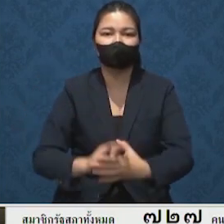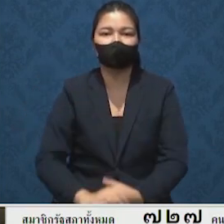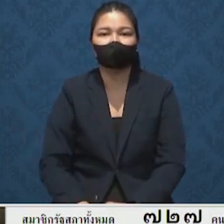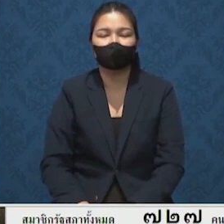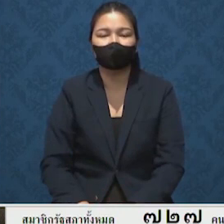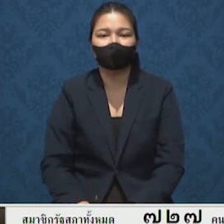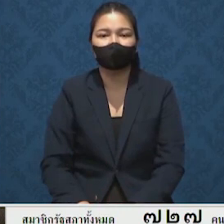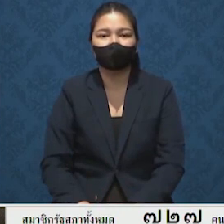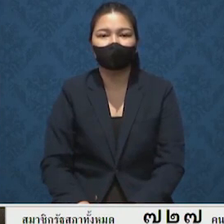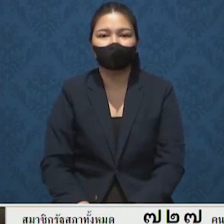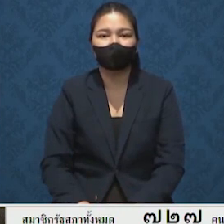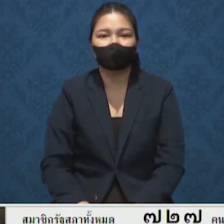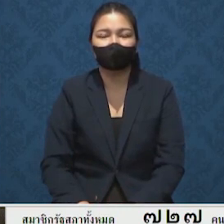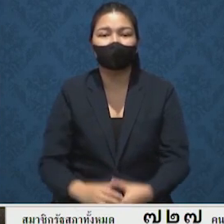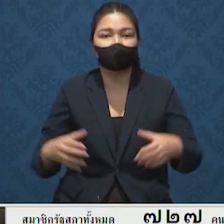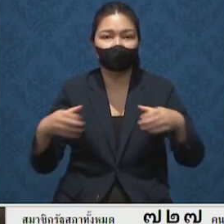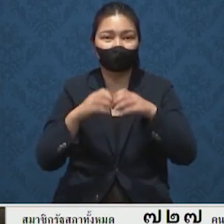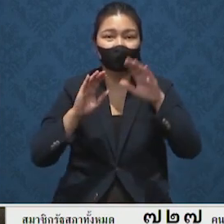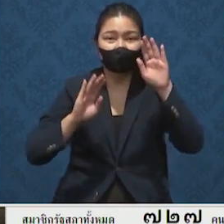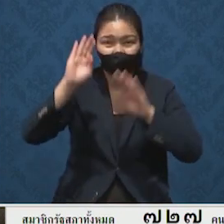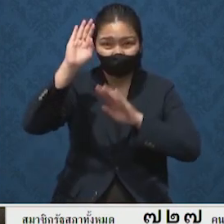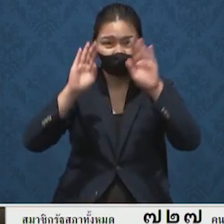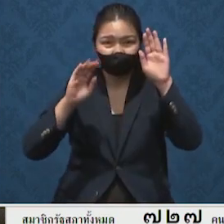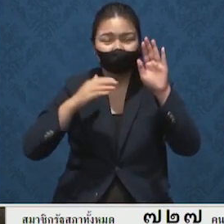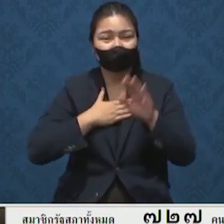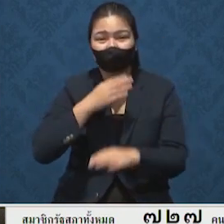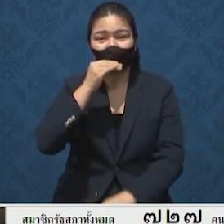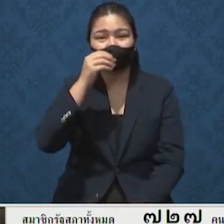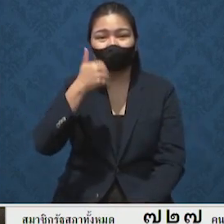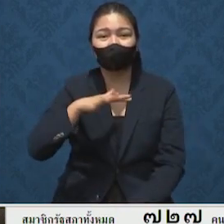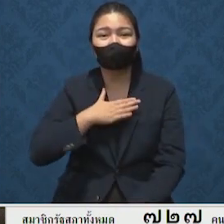อันนี้ประชาธิปไตยนะท่านประธานครับผมพูดไม่ได้หรอครับ